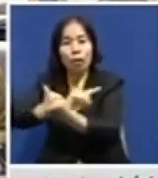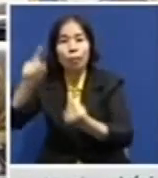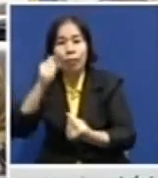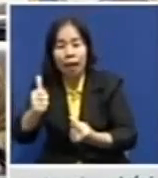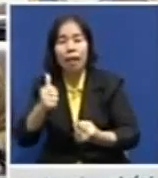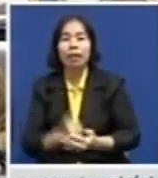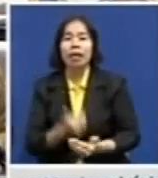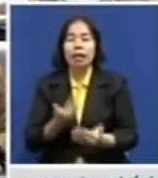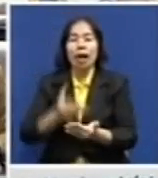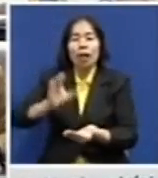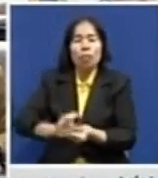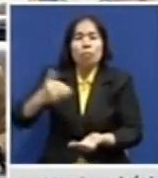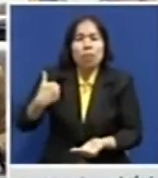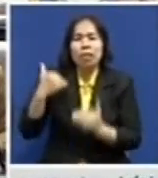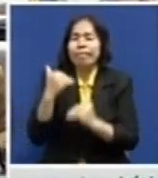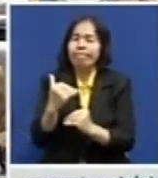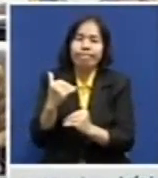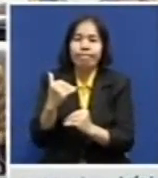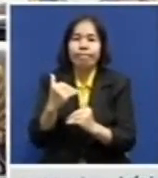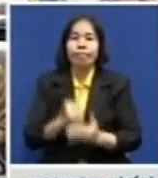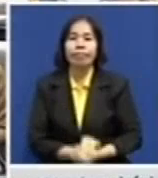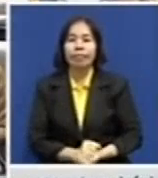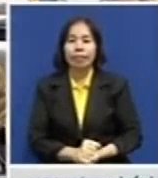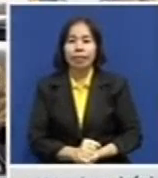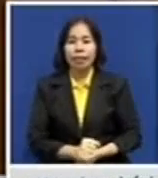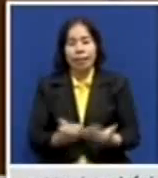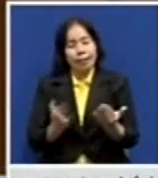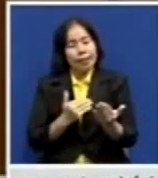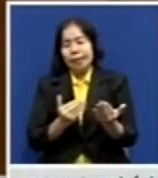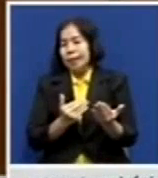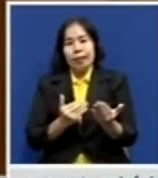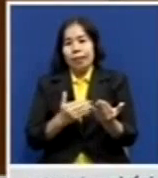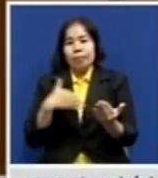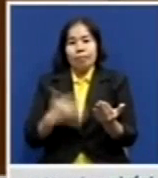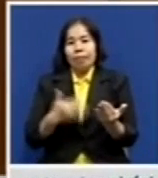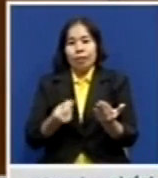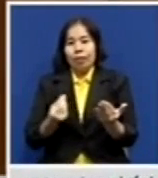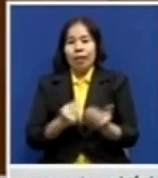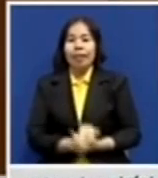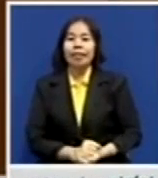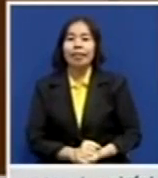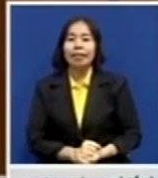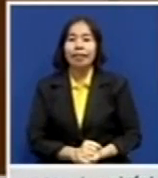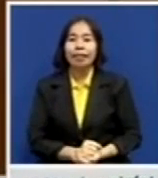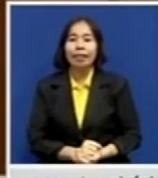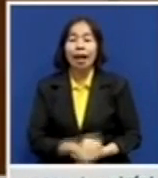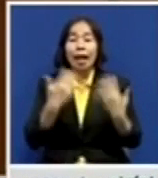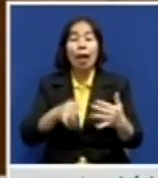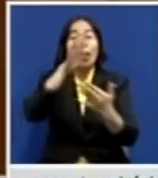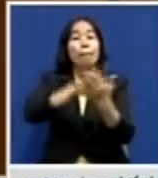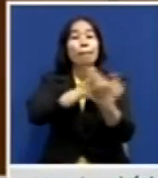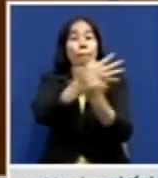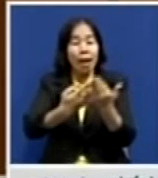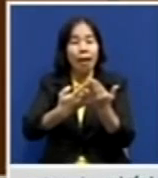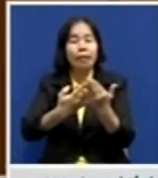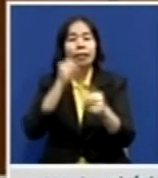ขามีจำกัดอยู่แล้วไม่ต้องไปกลัวนะเท่าไรเสียไม่เท่าไรเสียดังนั้นนอกจากนี้แผนงานหรือโครงการใดๆที่มีความคุ้มค่